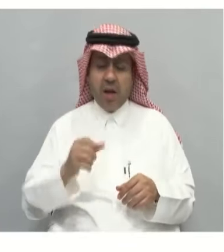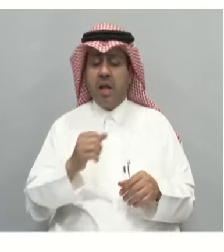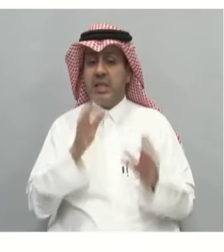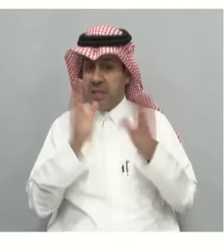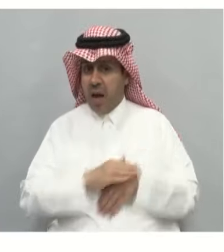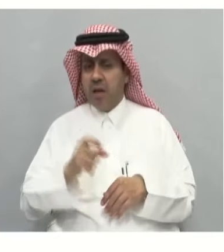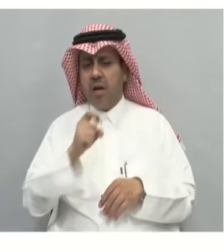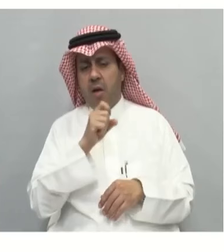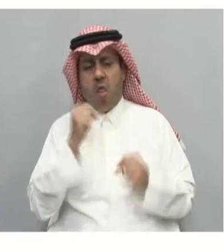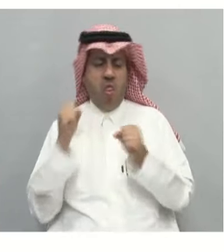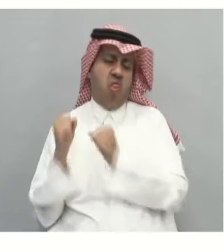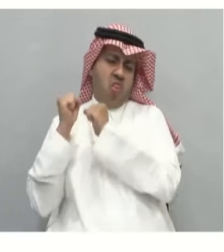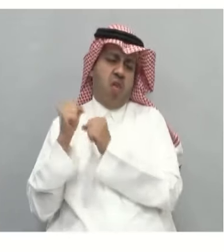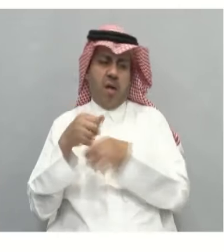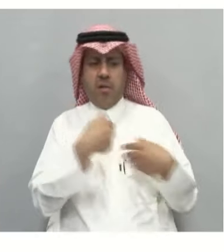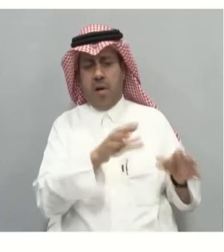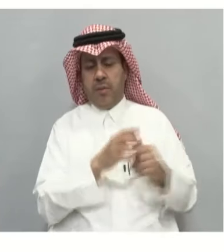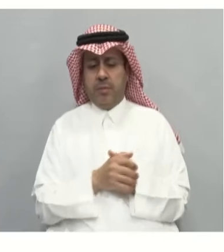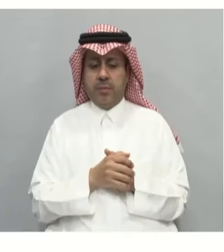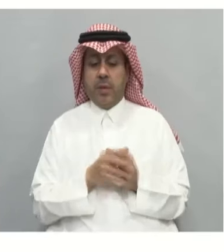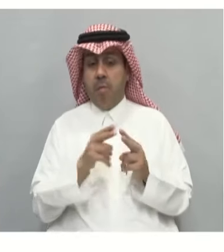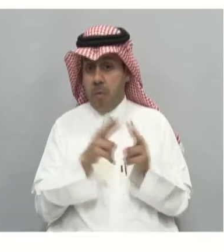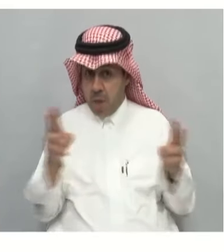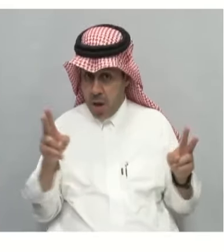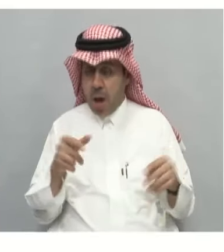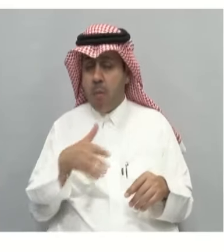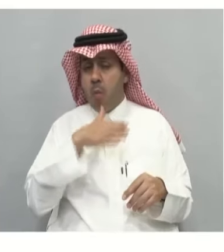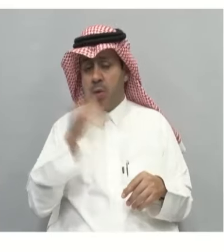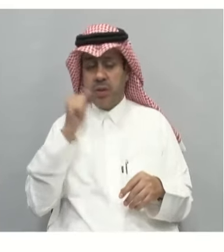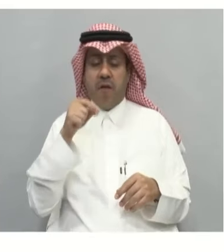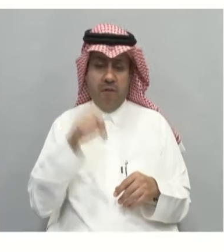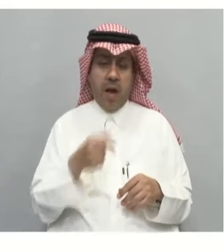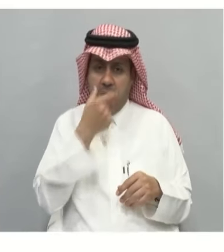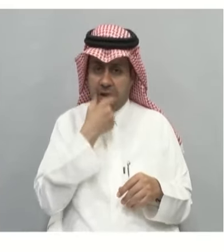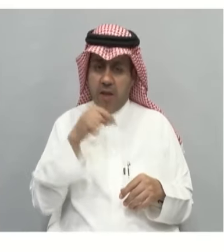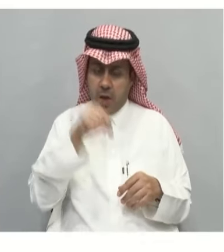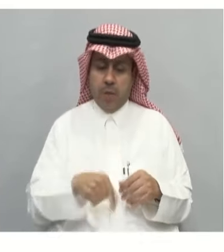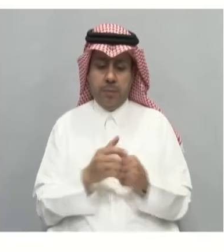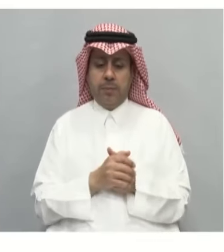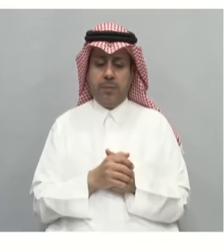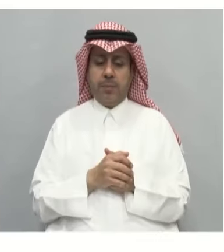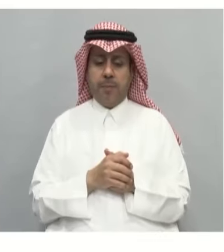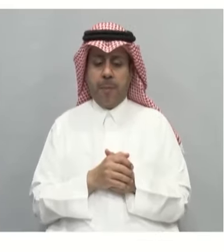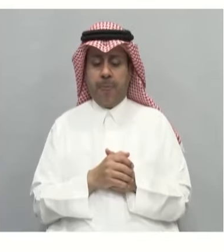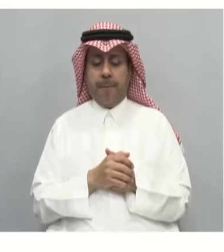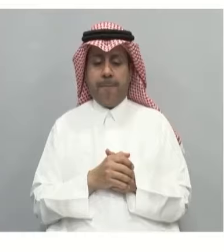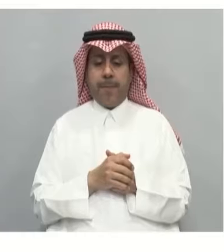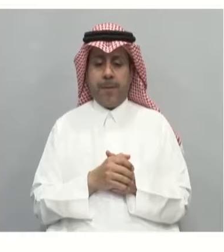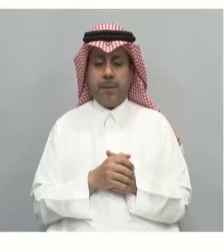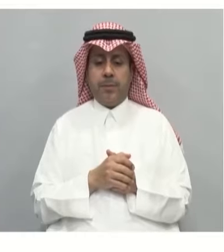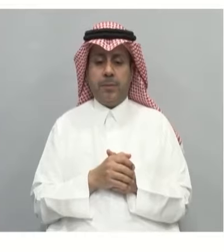صلى الله عليه وسلم في الحديث الاتي الذي سنتناوله باذن الله تعالى في درس